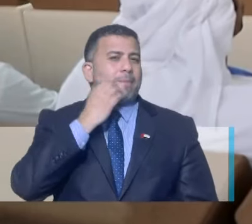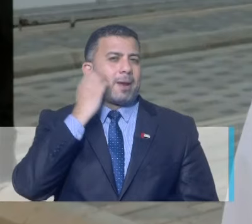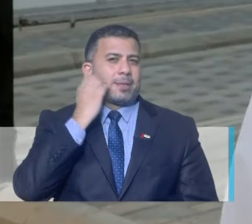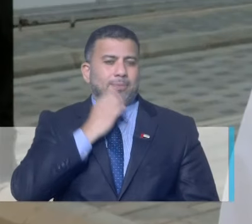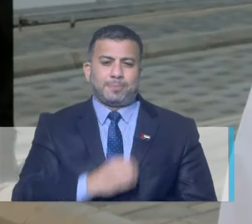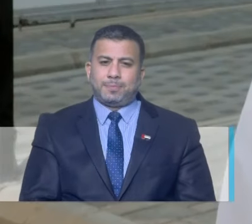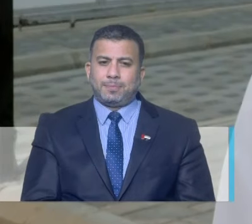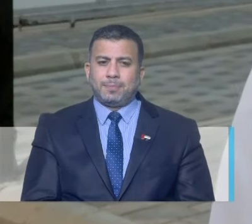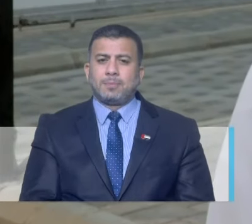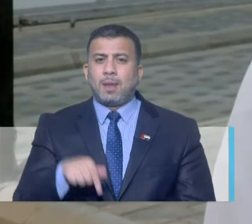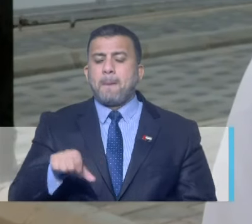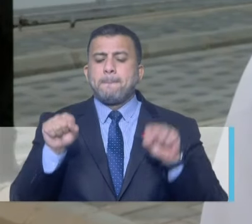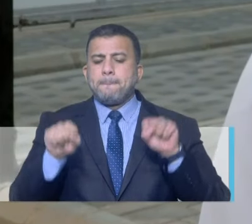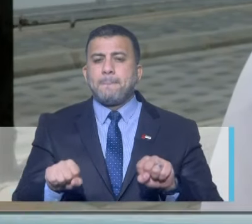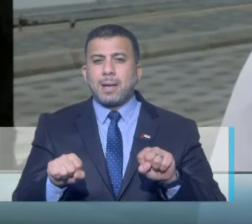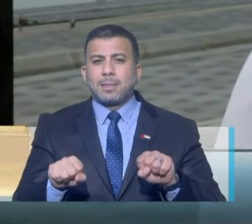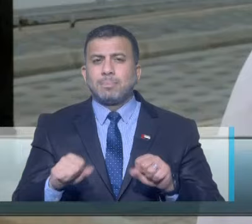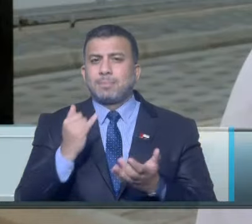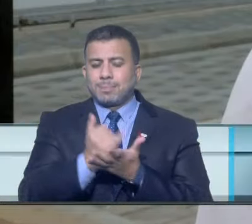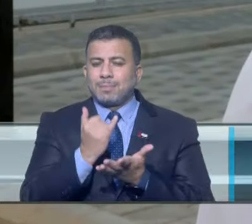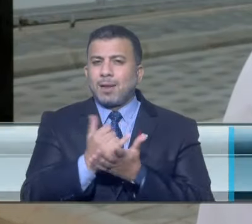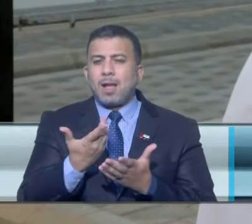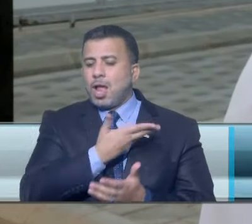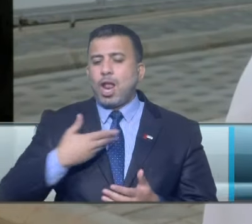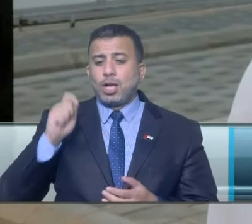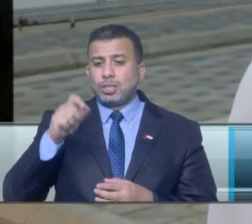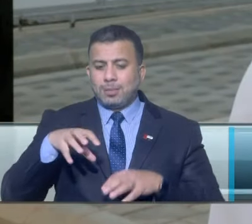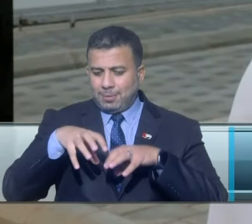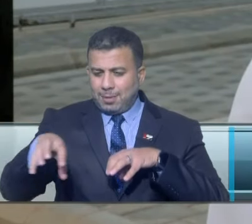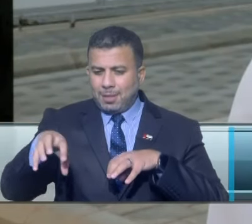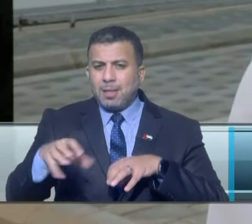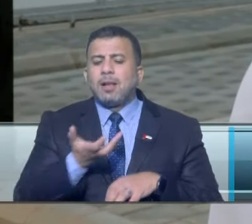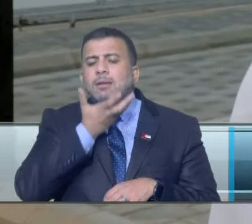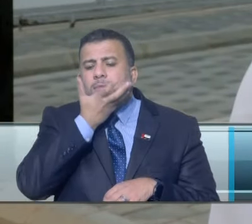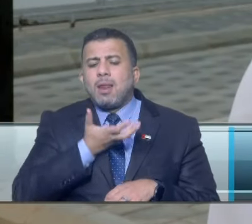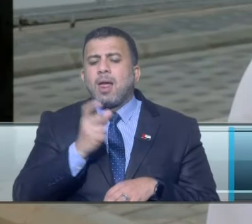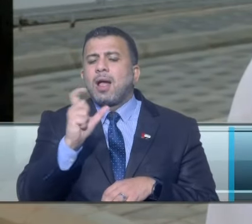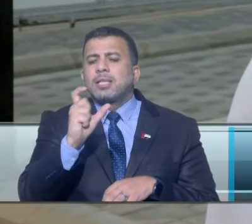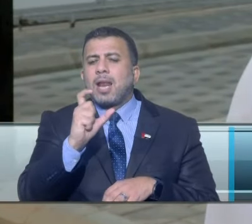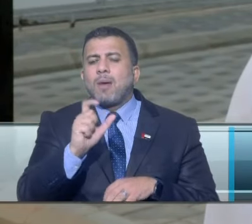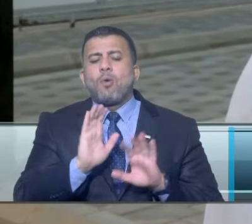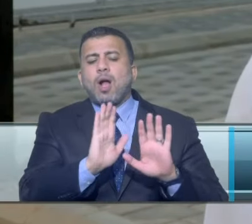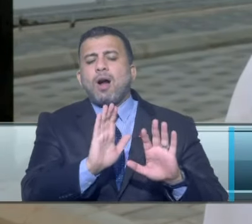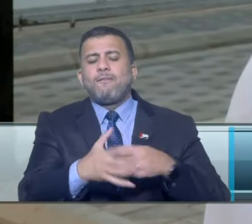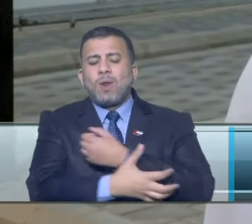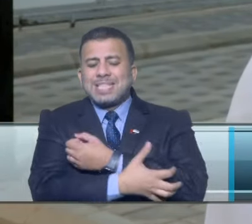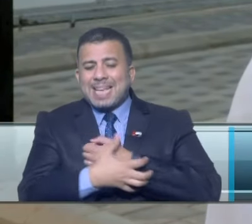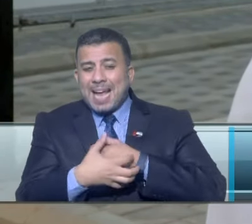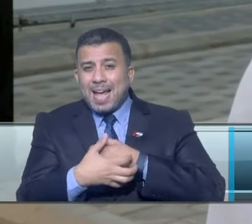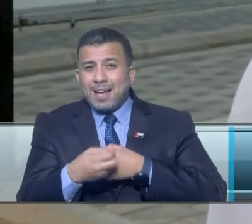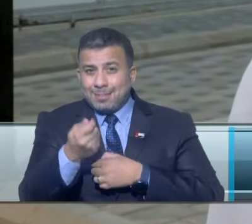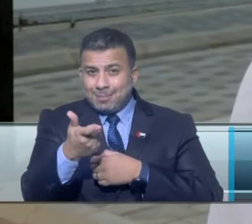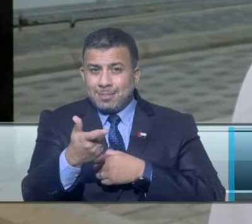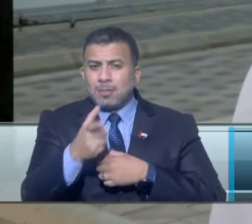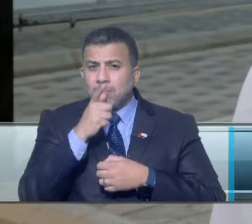أن مكتب شؤون الحجاج والمنبثق عن الهيئة العامة للشؤون الإسلامية والأوقاف والزكاة